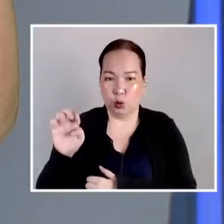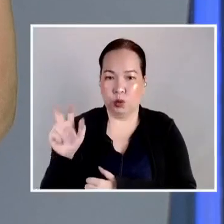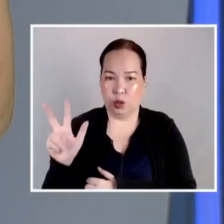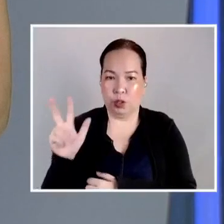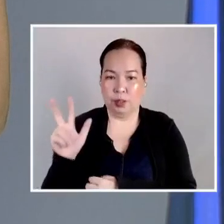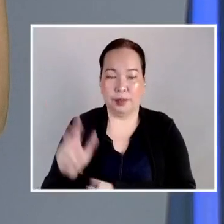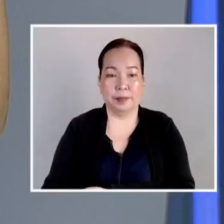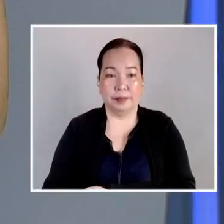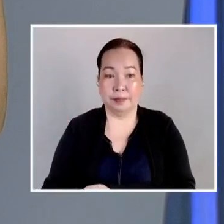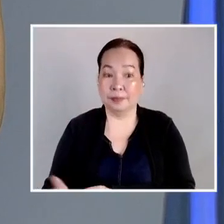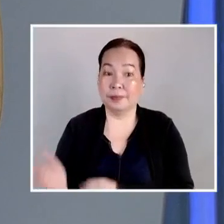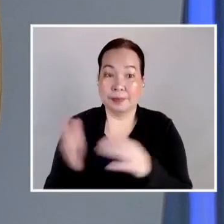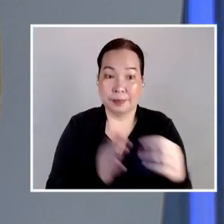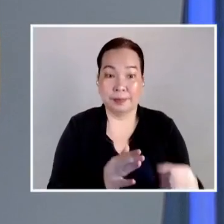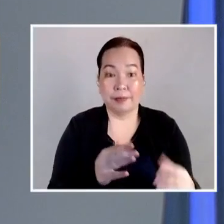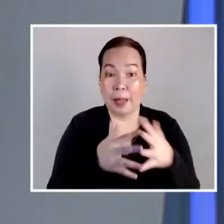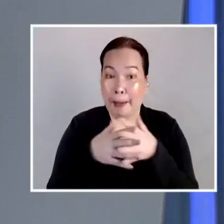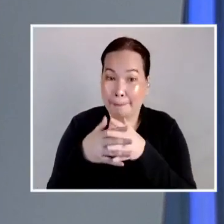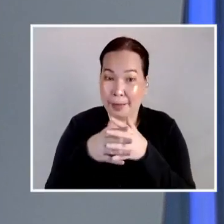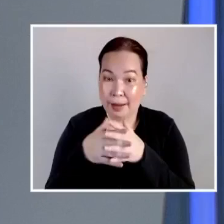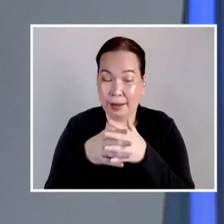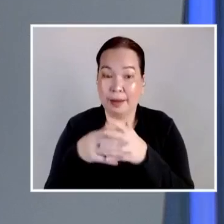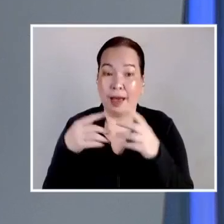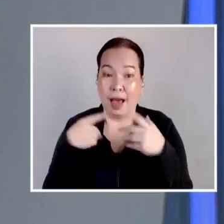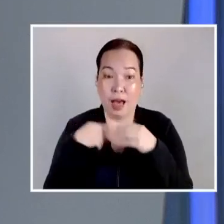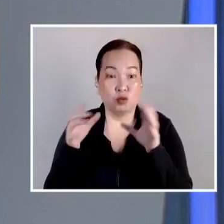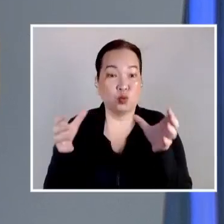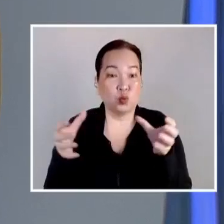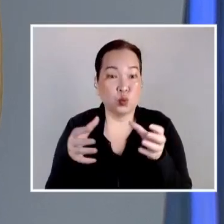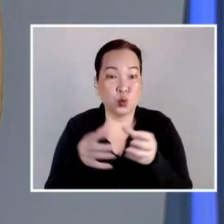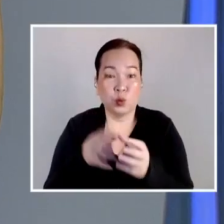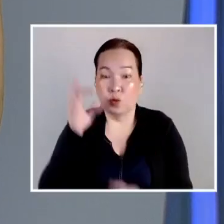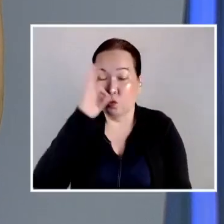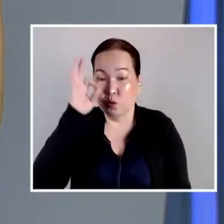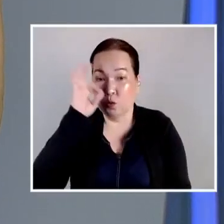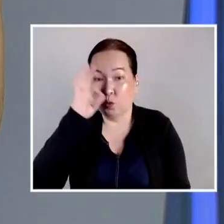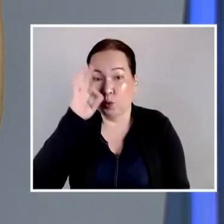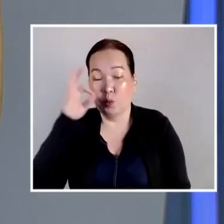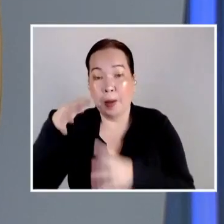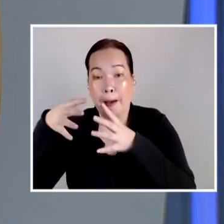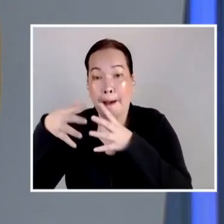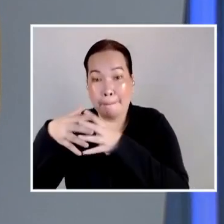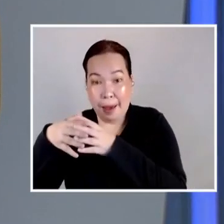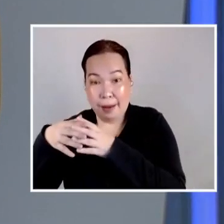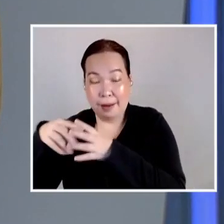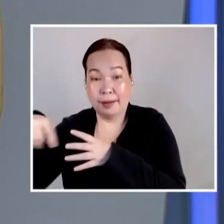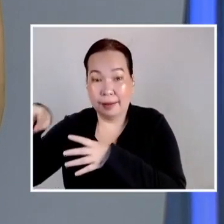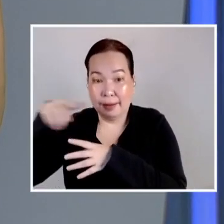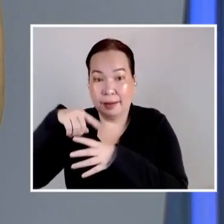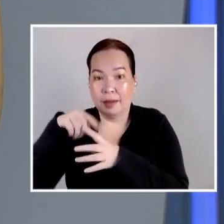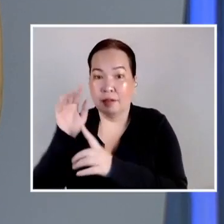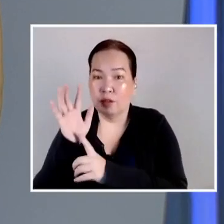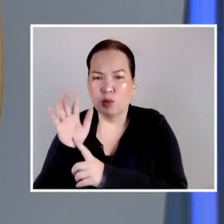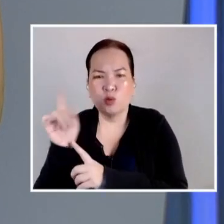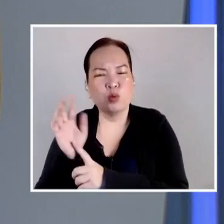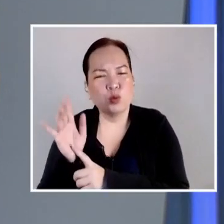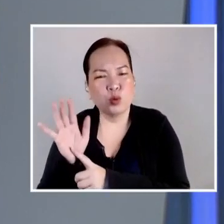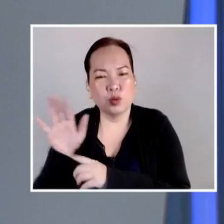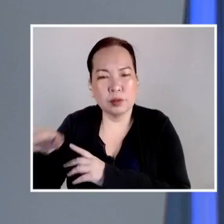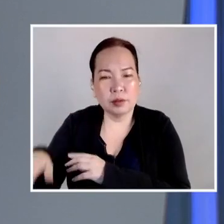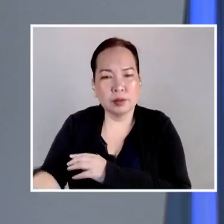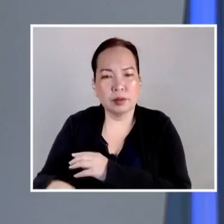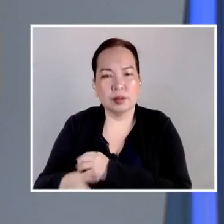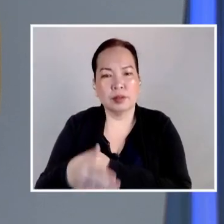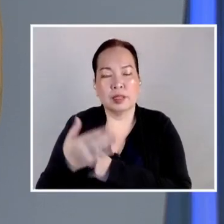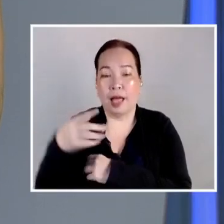Sa Amerika, nagtipon ang mga miyembro ng Filipino-American community sa Philadelphia para sa isang candlelight vigil at memorial. Para